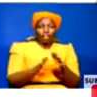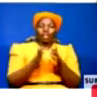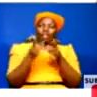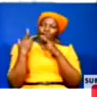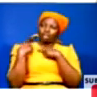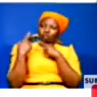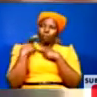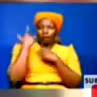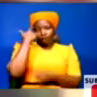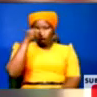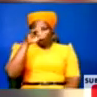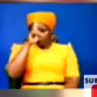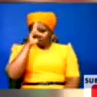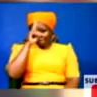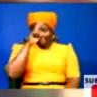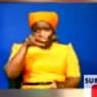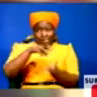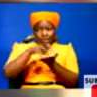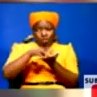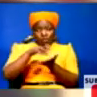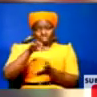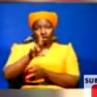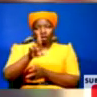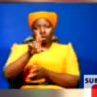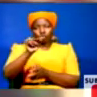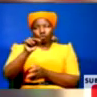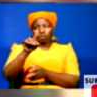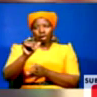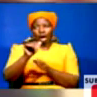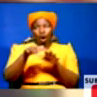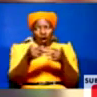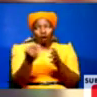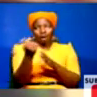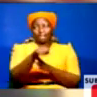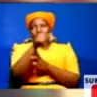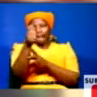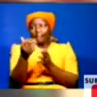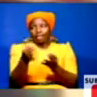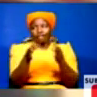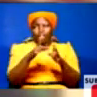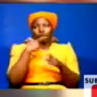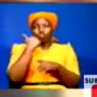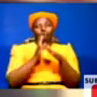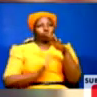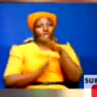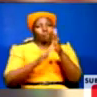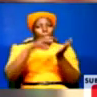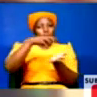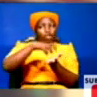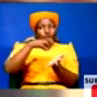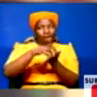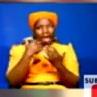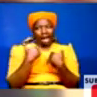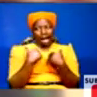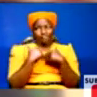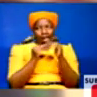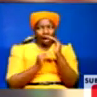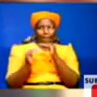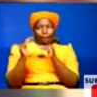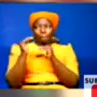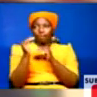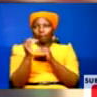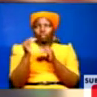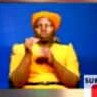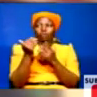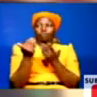cha polisi cha Runda au afisa mwingine yeyote aliye na cheo cha juu zaidi ya naibu inspekta wa polisi kutoa